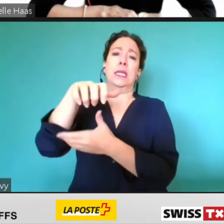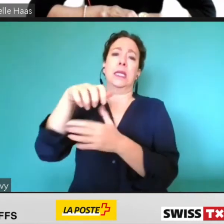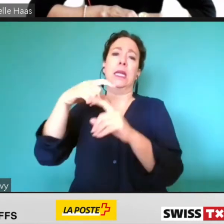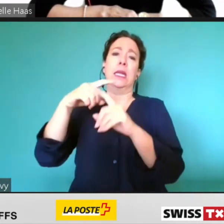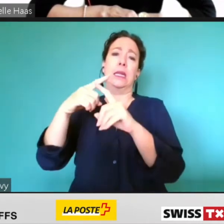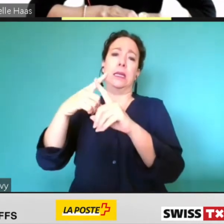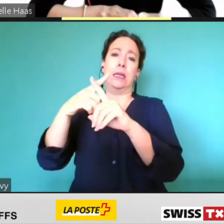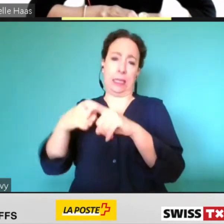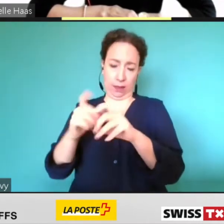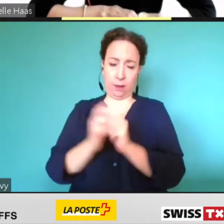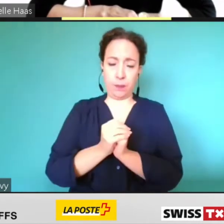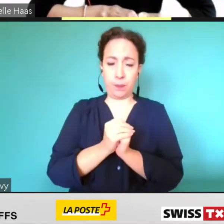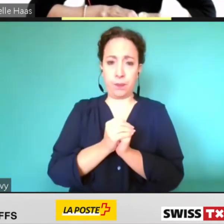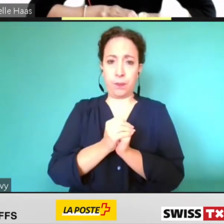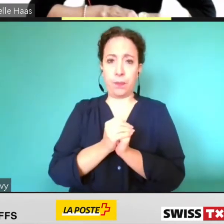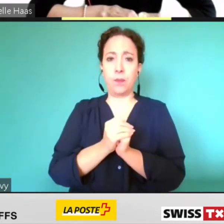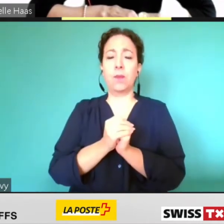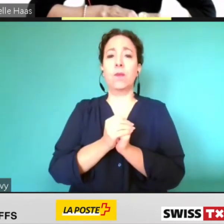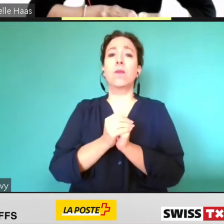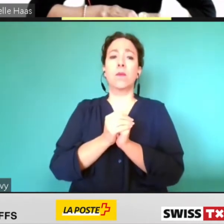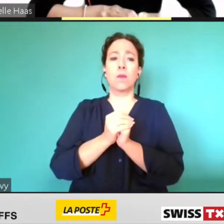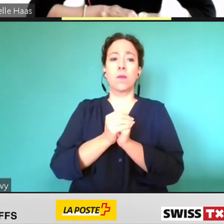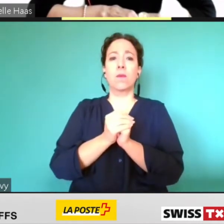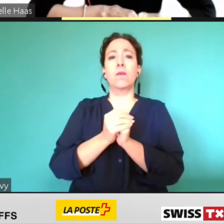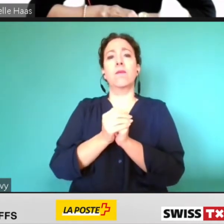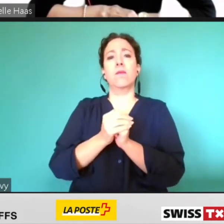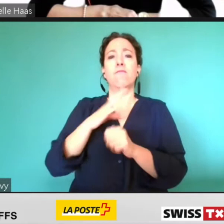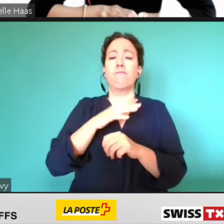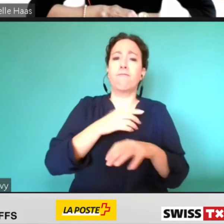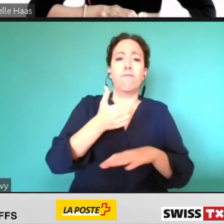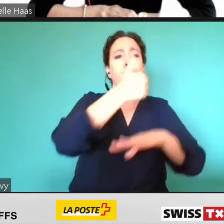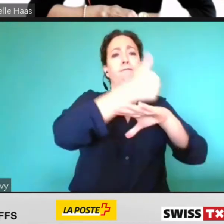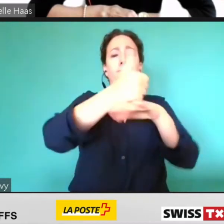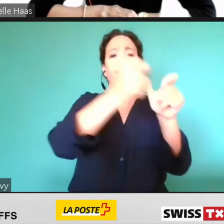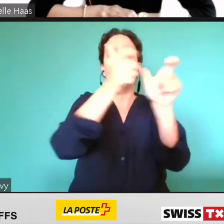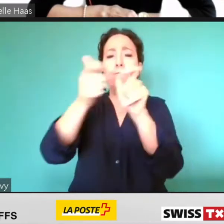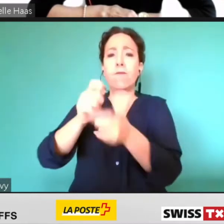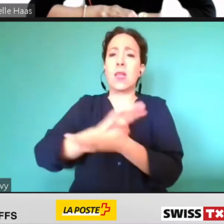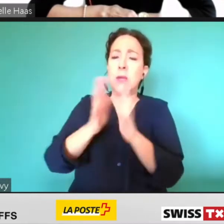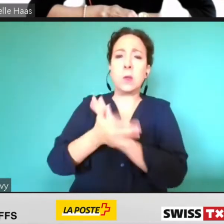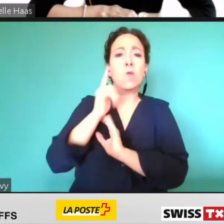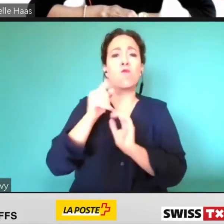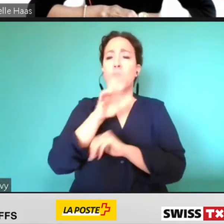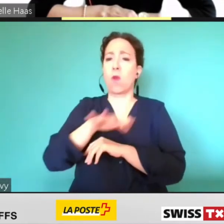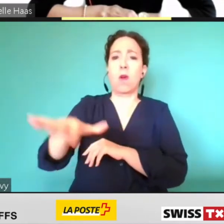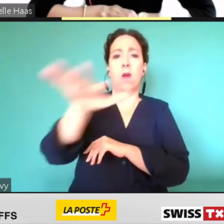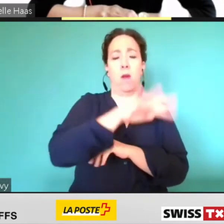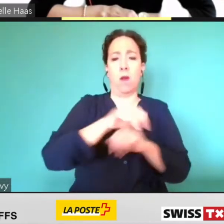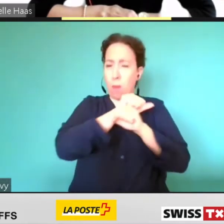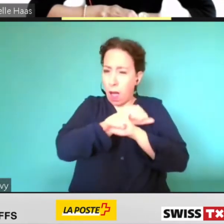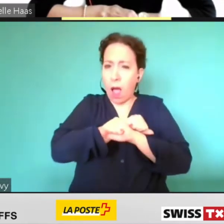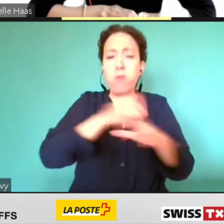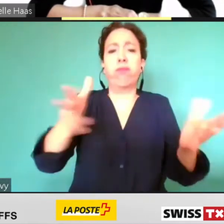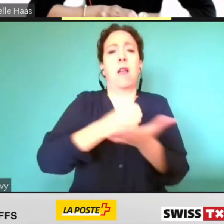Une communication à grande échelle auprès des organisations et associations des sourds doit attirer l'attention